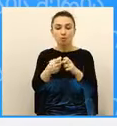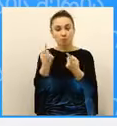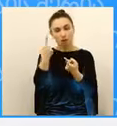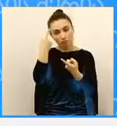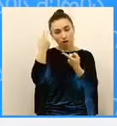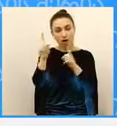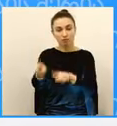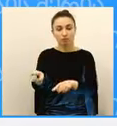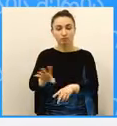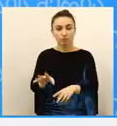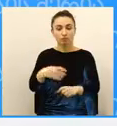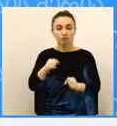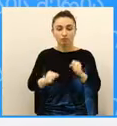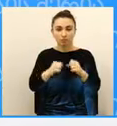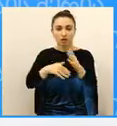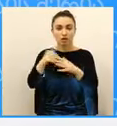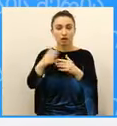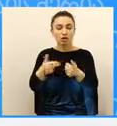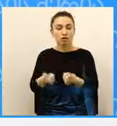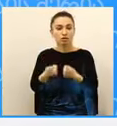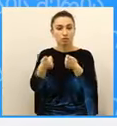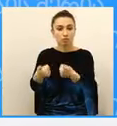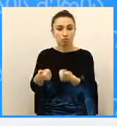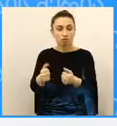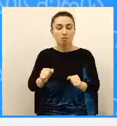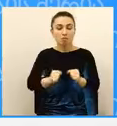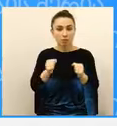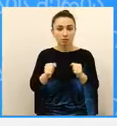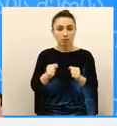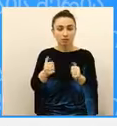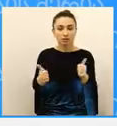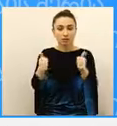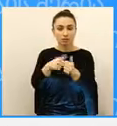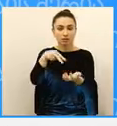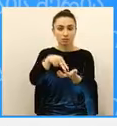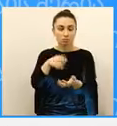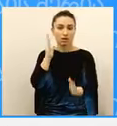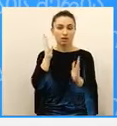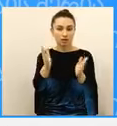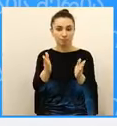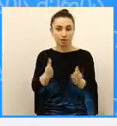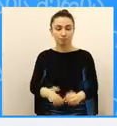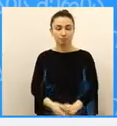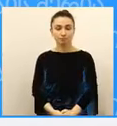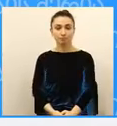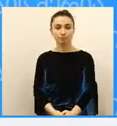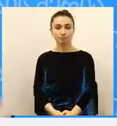პირისპირ მარტო არ დავტოვებთ. Მაქსიმალურად ხელშეუწყოთ და მაქსიმალური თანადგომა იქნება.